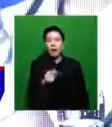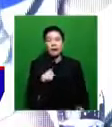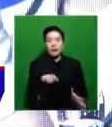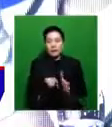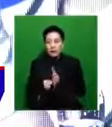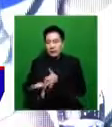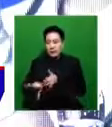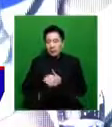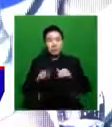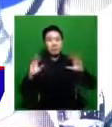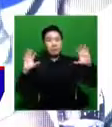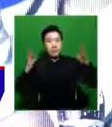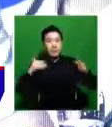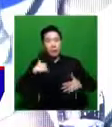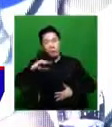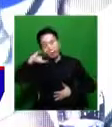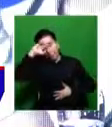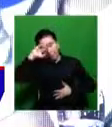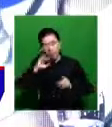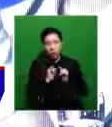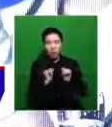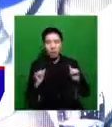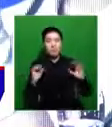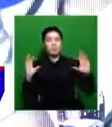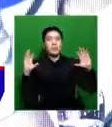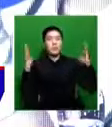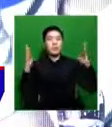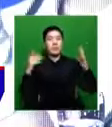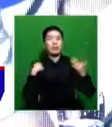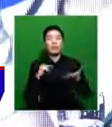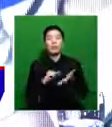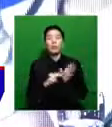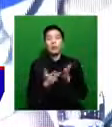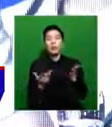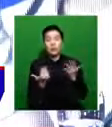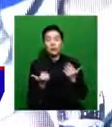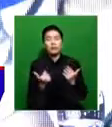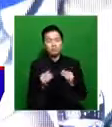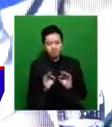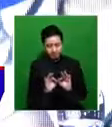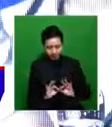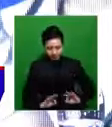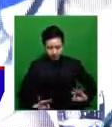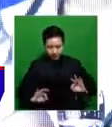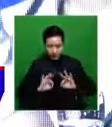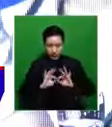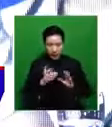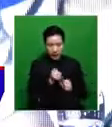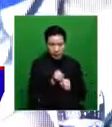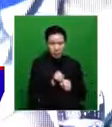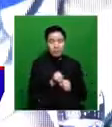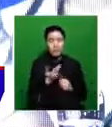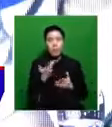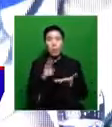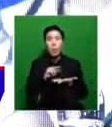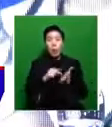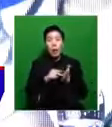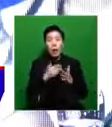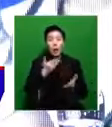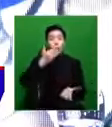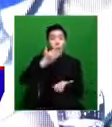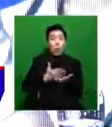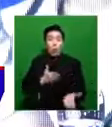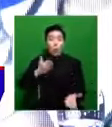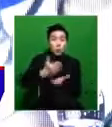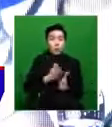เชื้อครับเราจะไม่ป่วยนะครับซึ่งมันคุ้มค่ากับการแลกแล้วตรงนี้เป็นการเลื่อนนะครับไม่ใช่เป็น